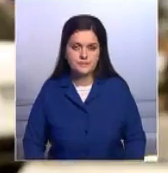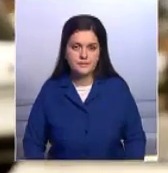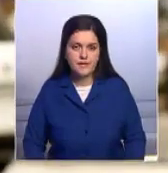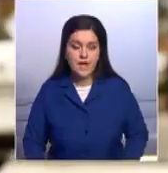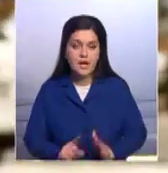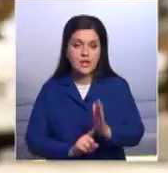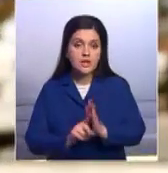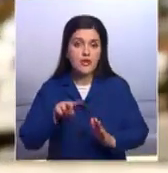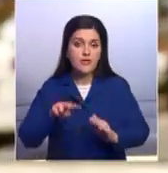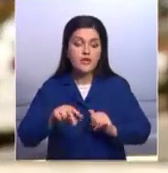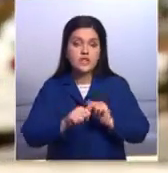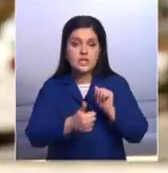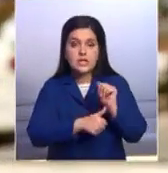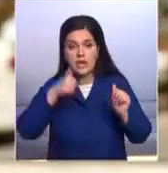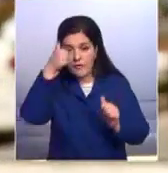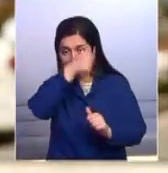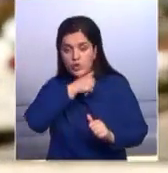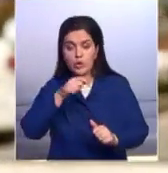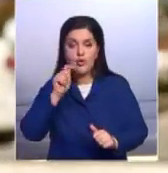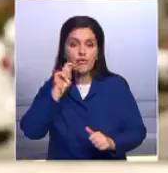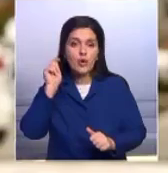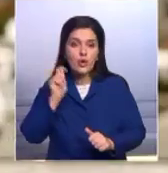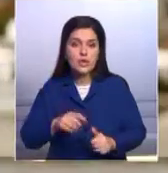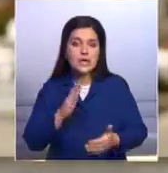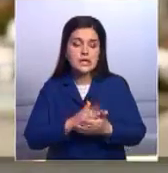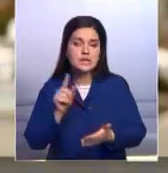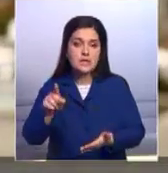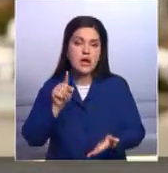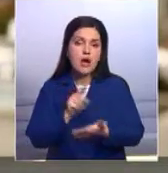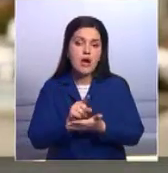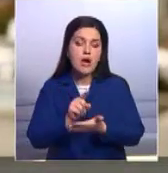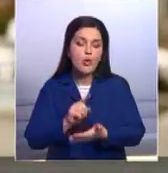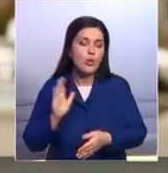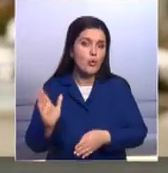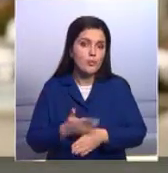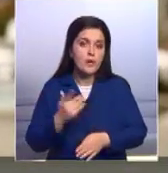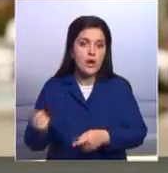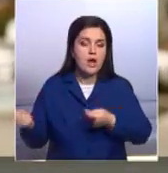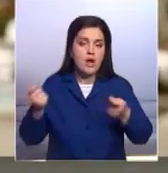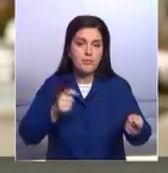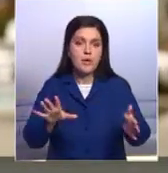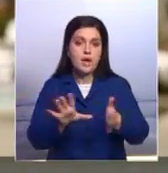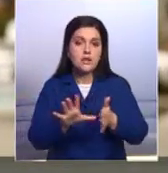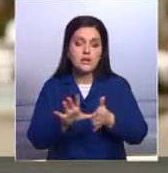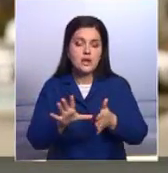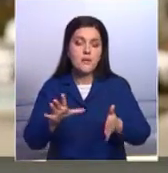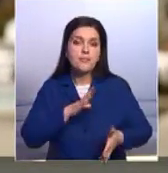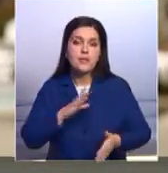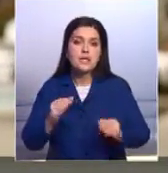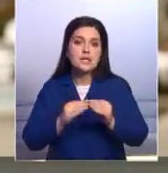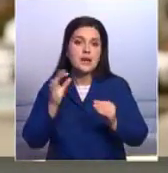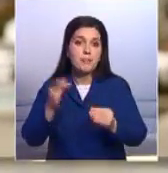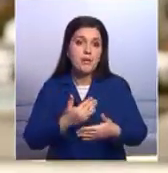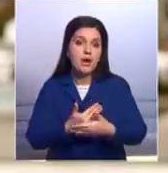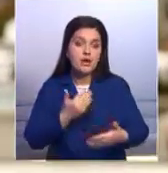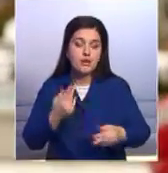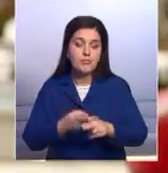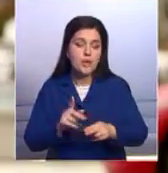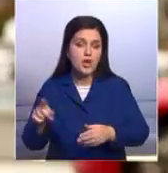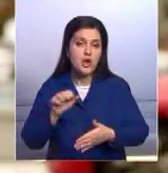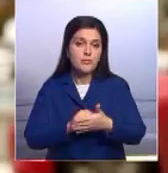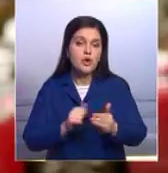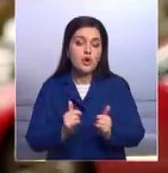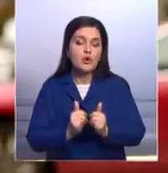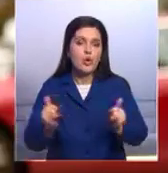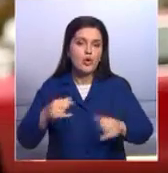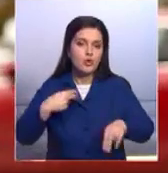С начала 2016-го в Украине отменили пошлину на ввоз электромобиля, которая составляла 10% от его стоимости. Но не это основная причина